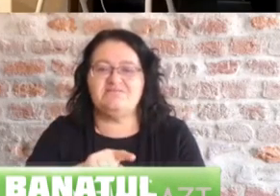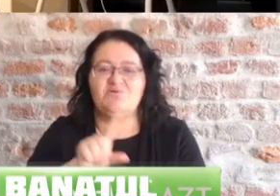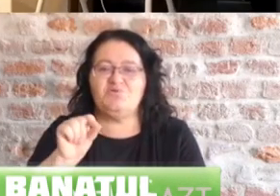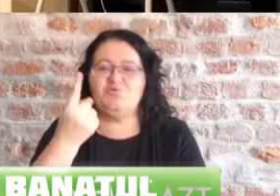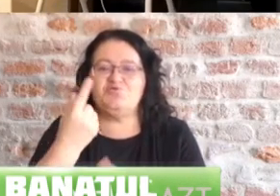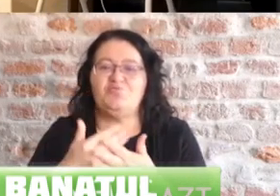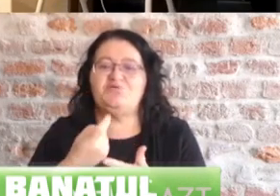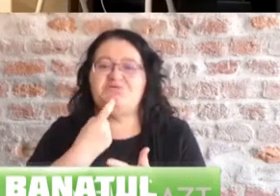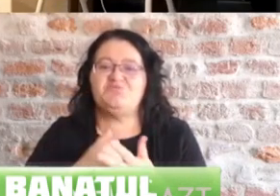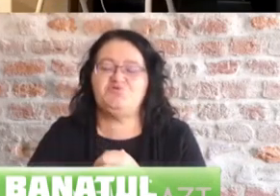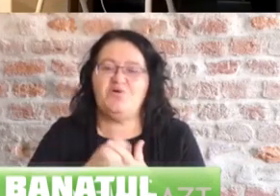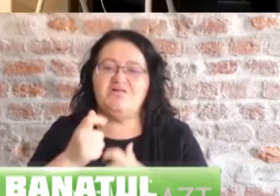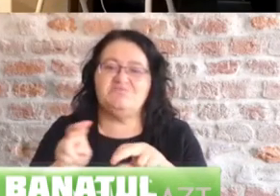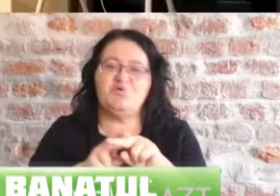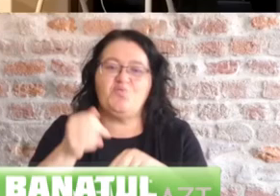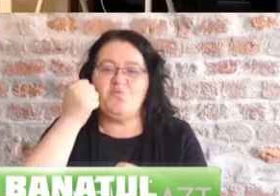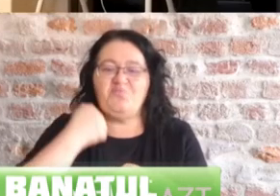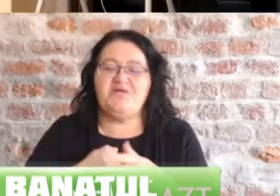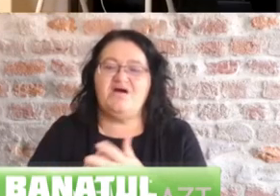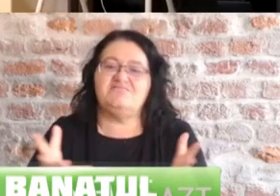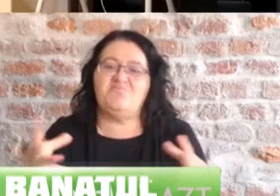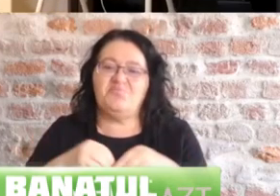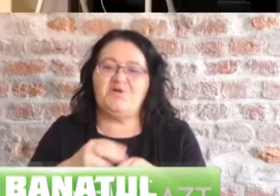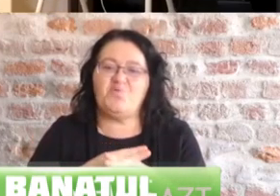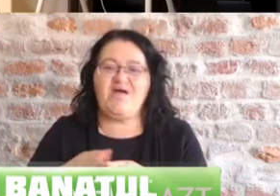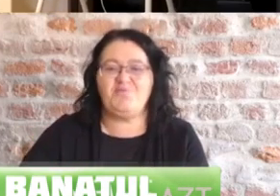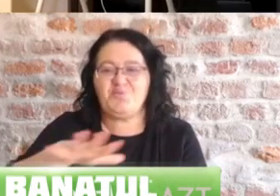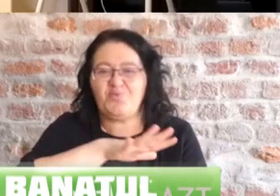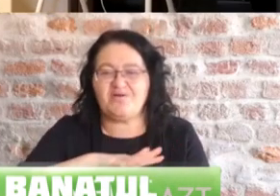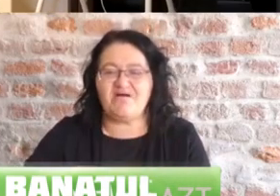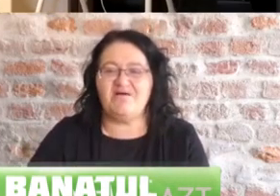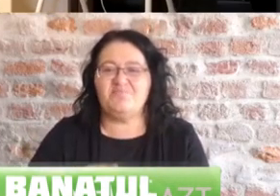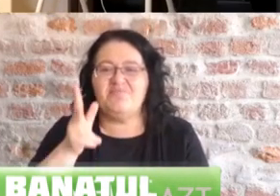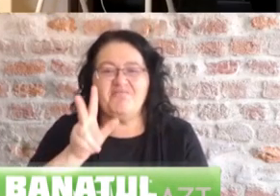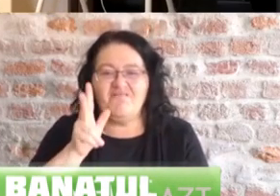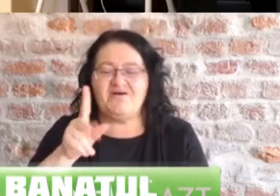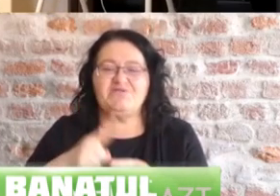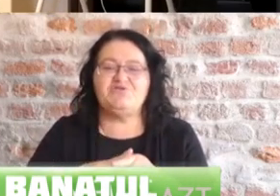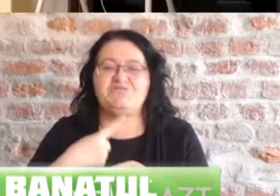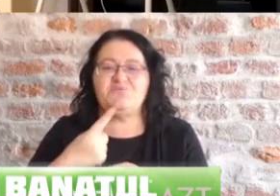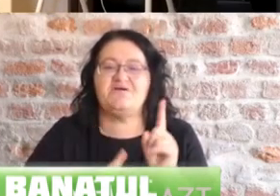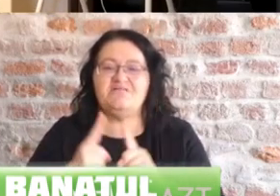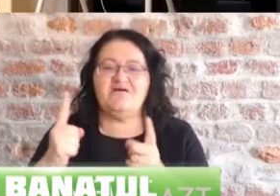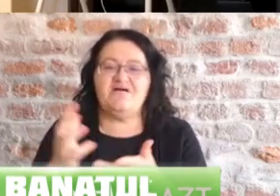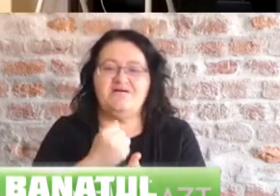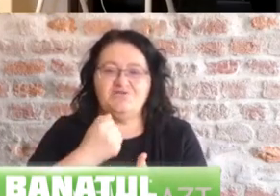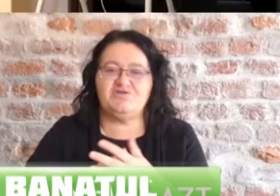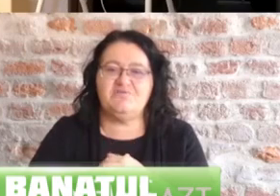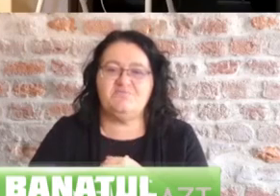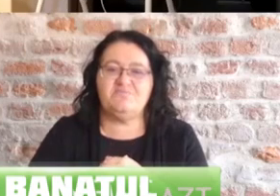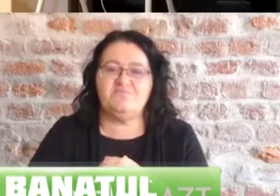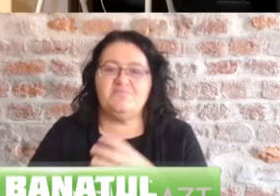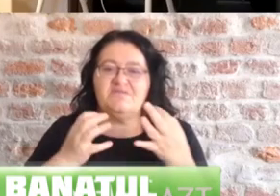21 pentru Timișoara, despre cum o piață se îmbină cu natura și tot timpul ziceam că dacă nu era să câștigam, că eram destul